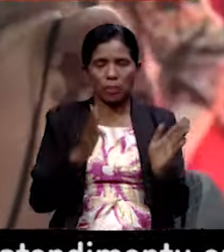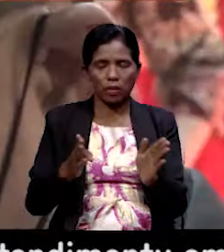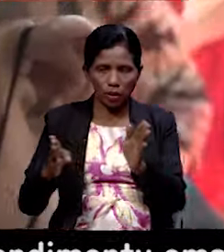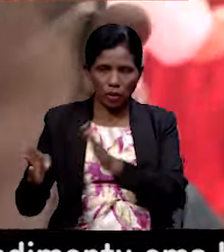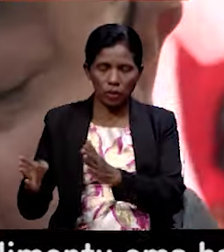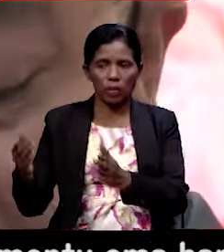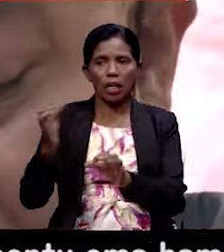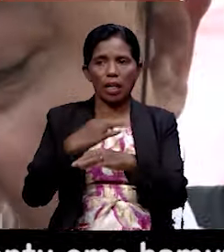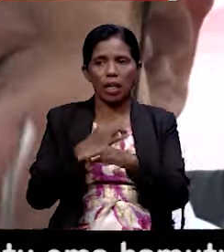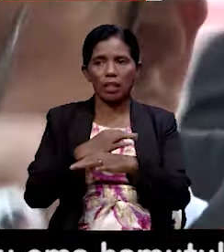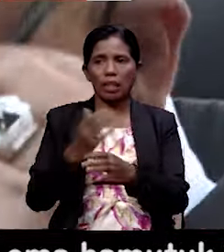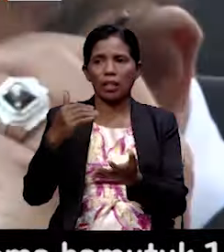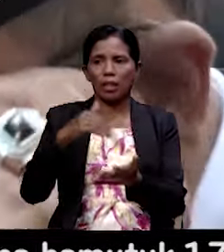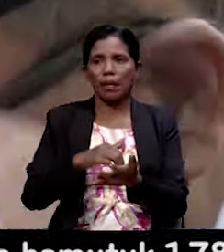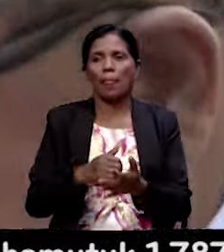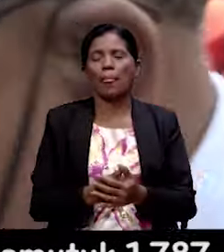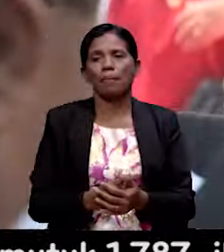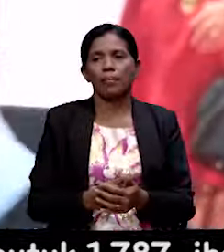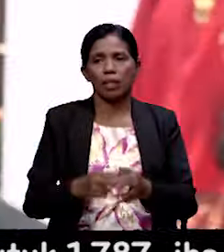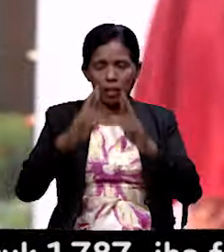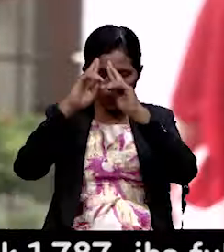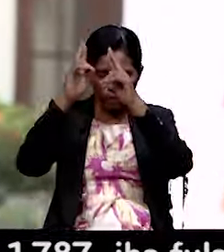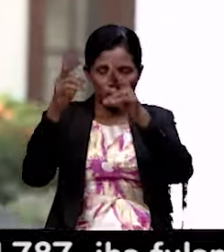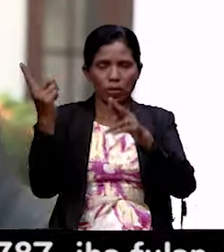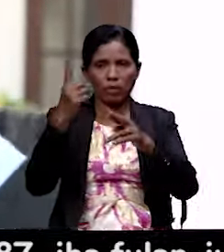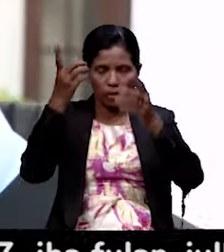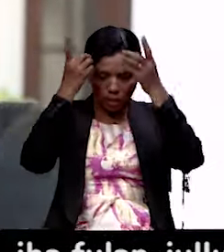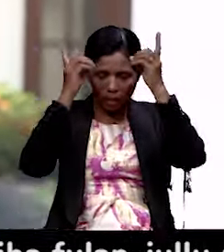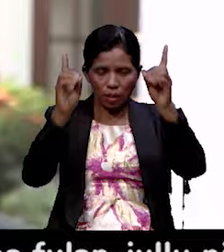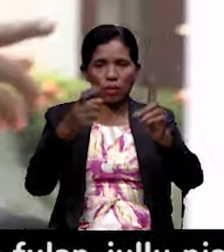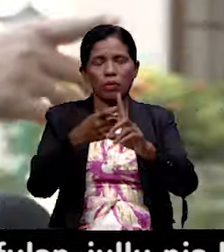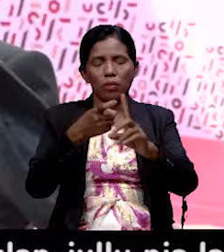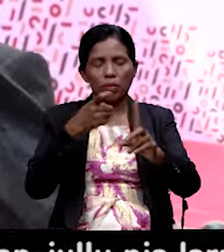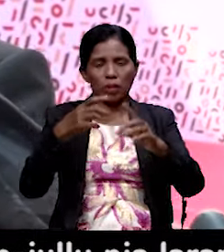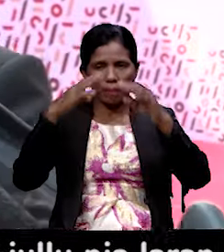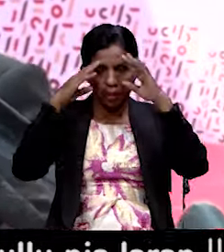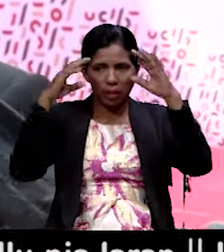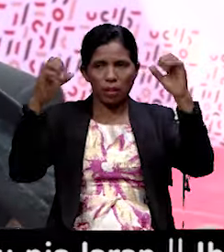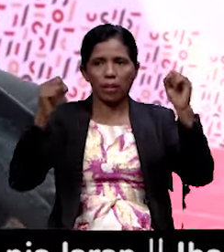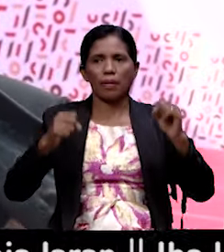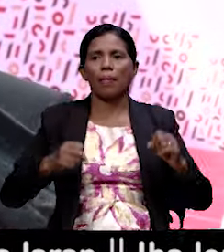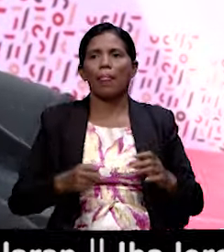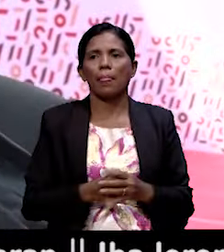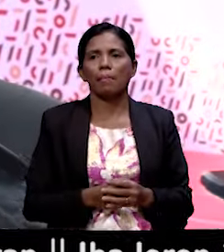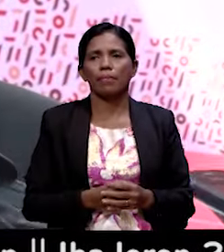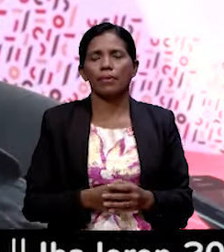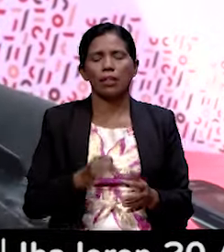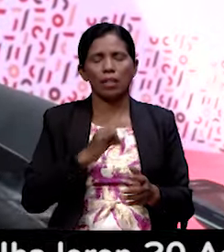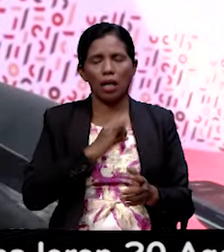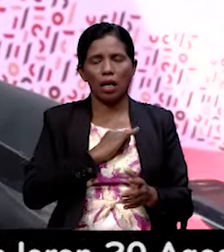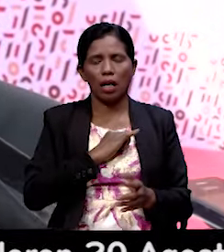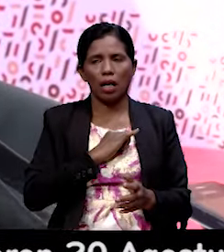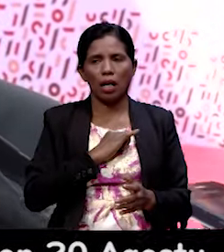meskipun mp3ost Sitorus rspi tanah Fatin desejo musik presidente Jokowi Saya sendiri sebagai